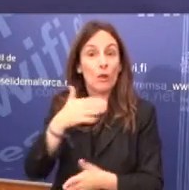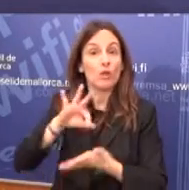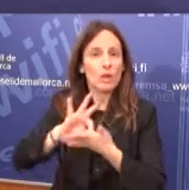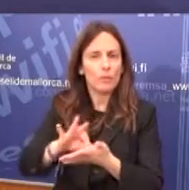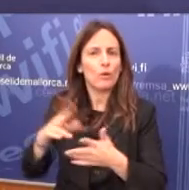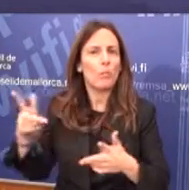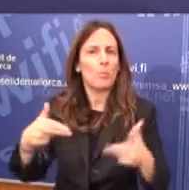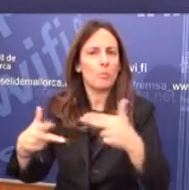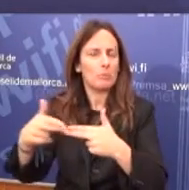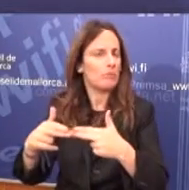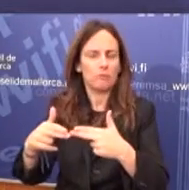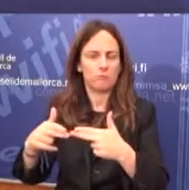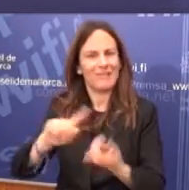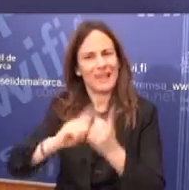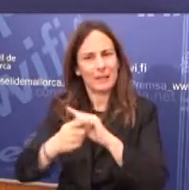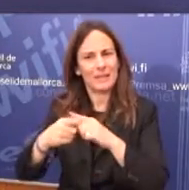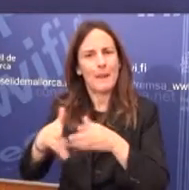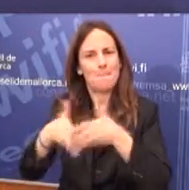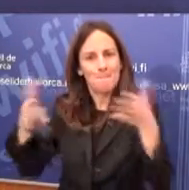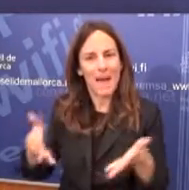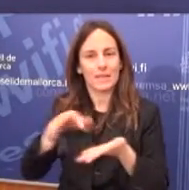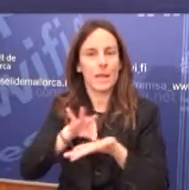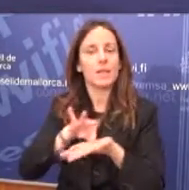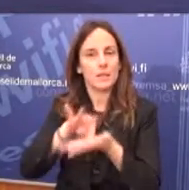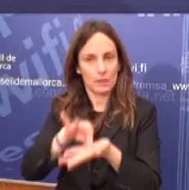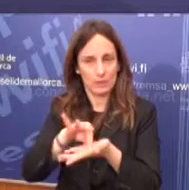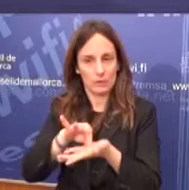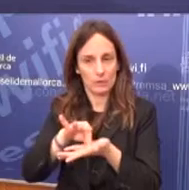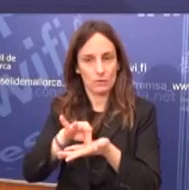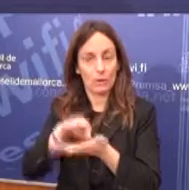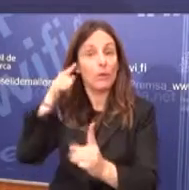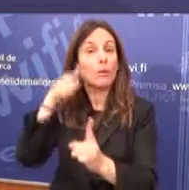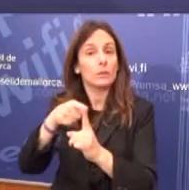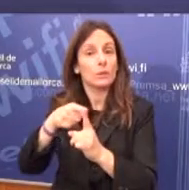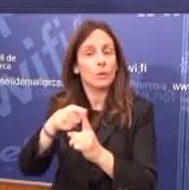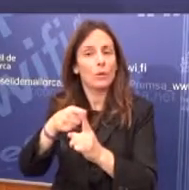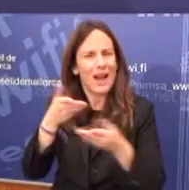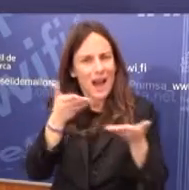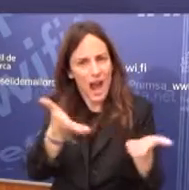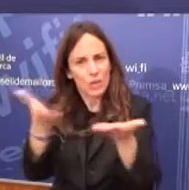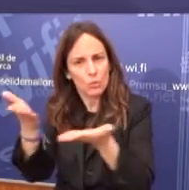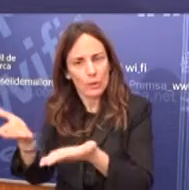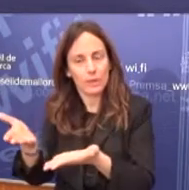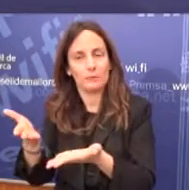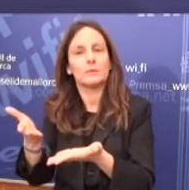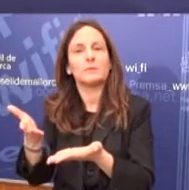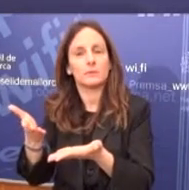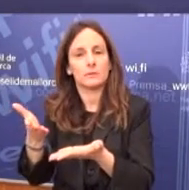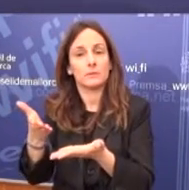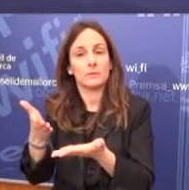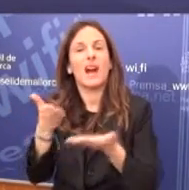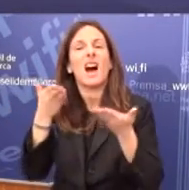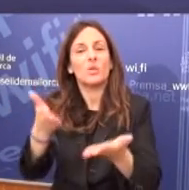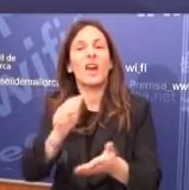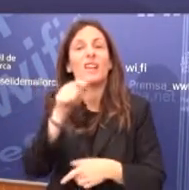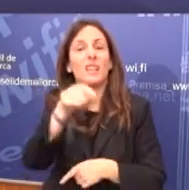cap cas ni llevat servicis, sinó que han mantingut i hem augmentat i hem posat en marxa nous servicis amb la voluntat de servir